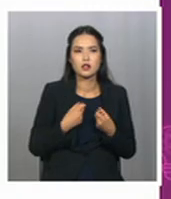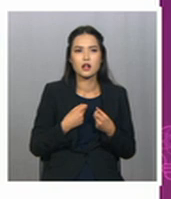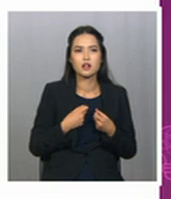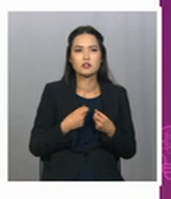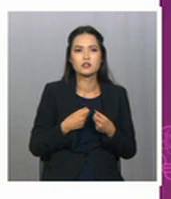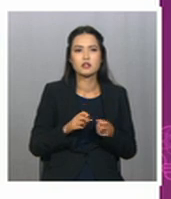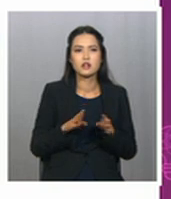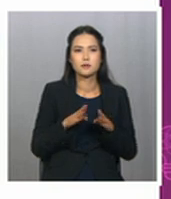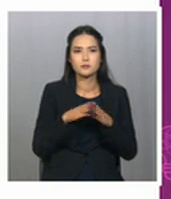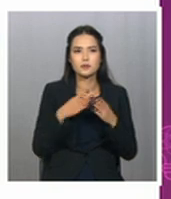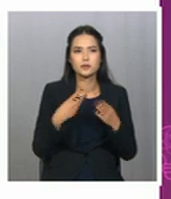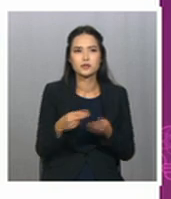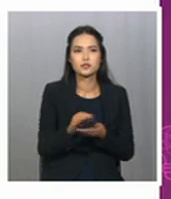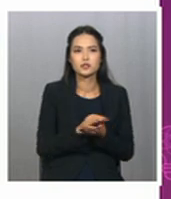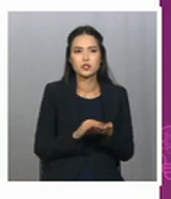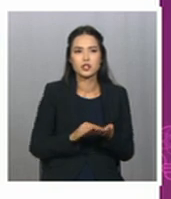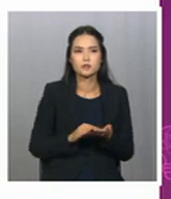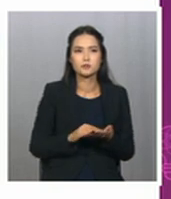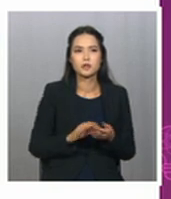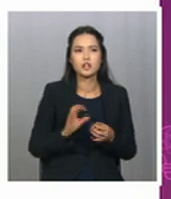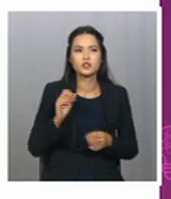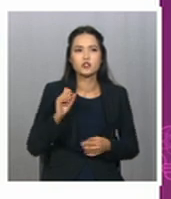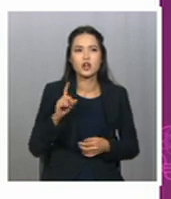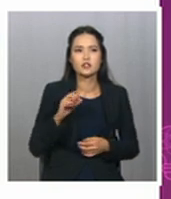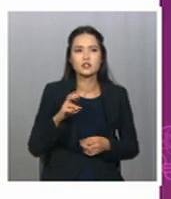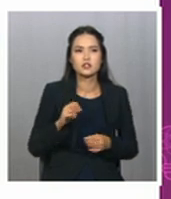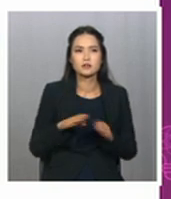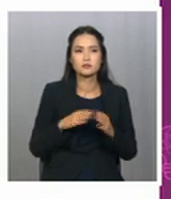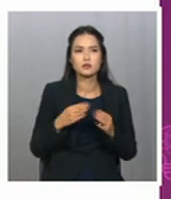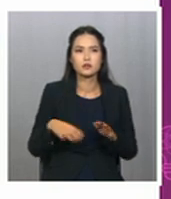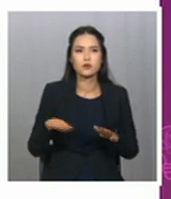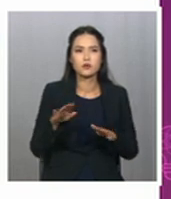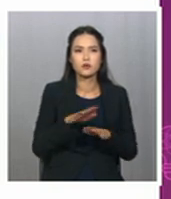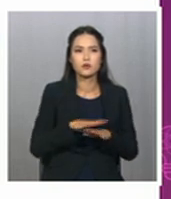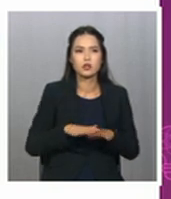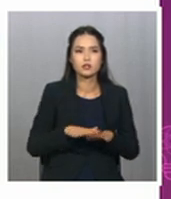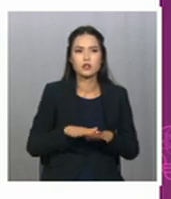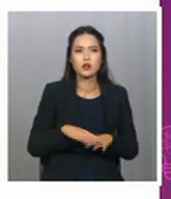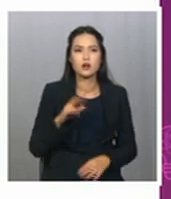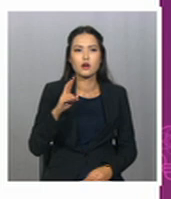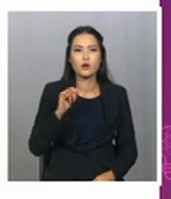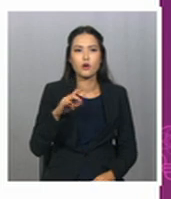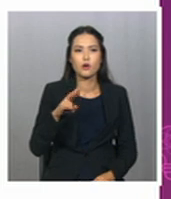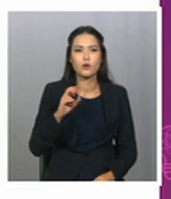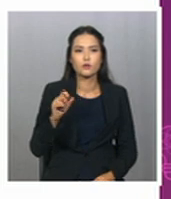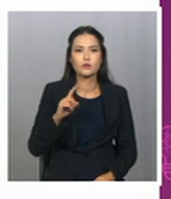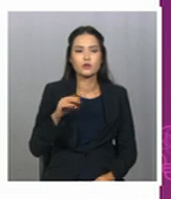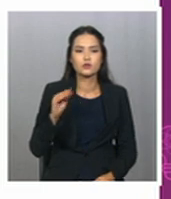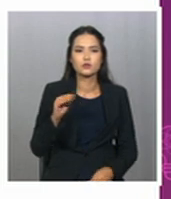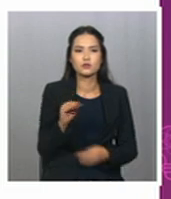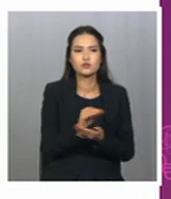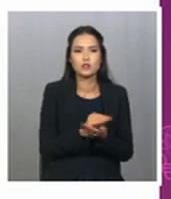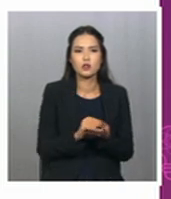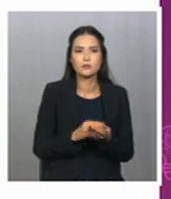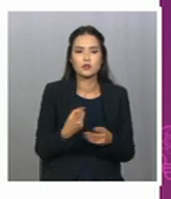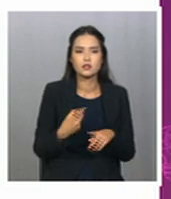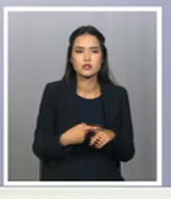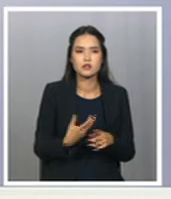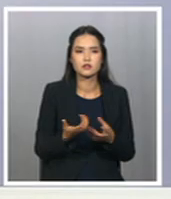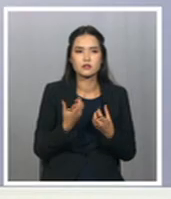алынған бетті жазып, жазықтық бетіне орналастырсақ, конустың жазбасын аламыз.